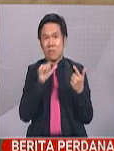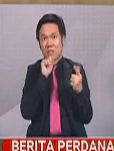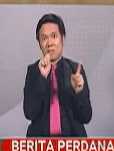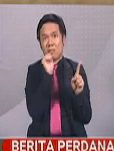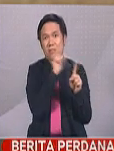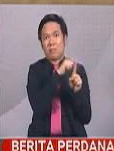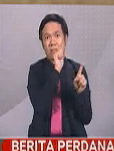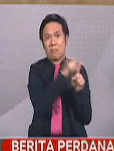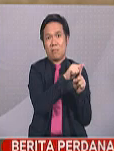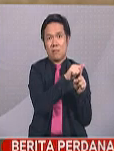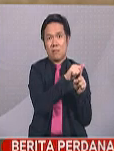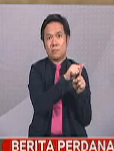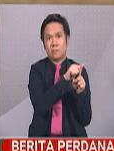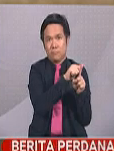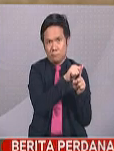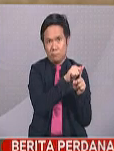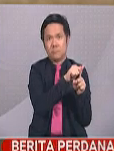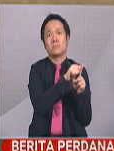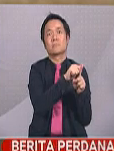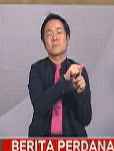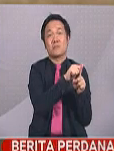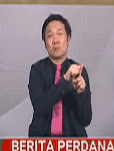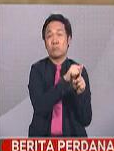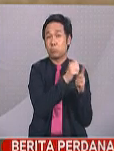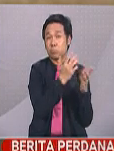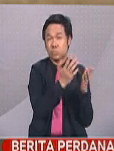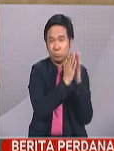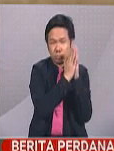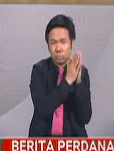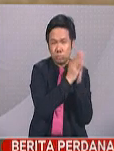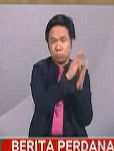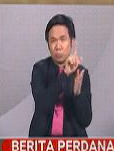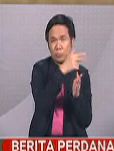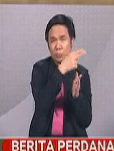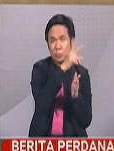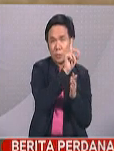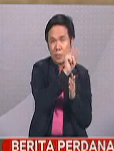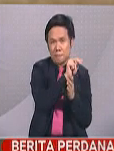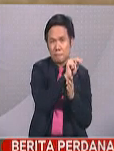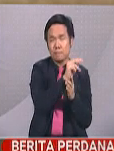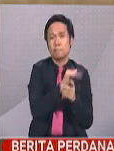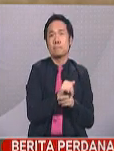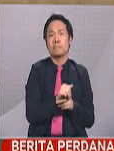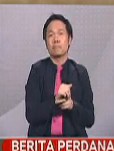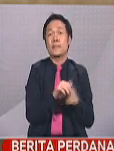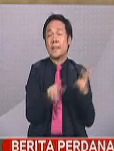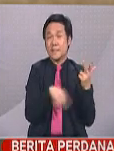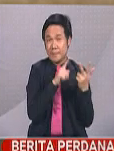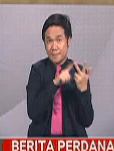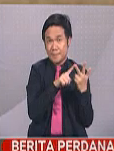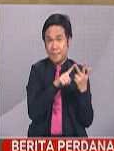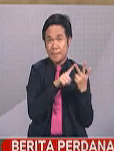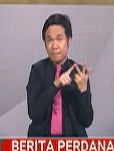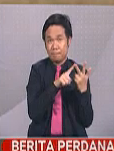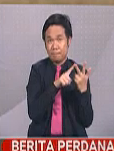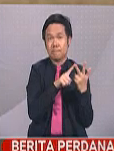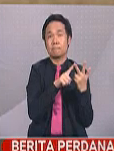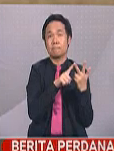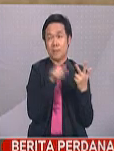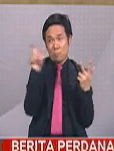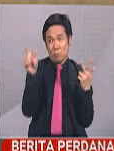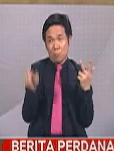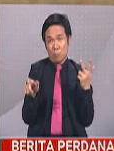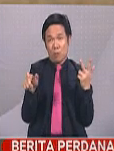di dalam sebarang permohonan yang dikemukakan kepada Lembaga Hasil Dalam Negeri dan juga tidak